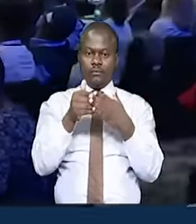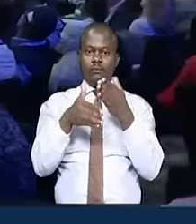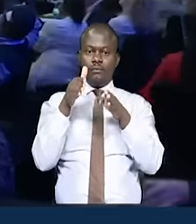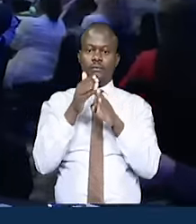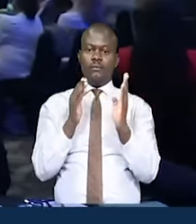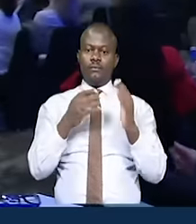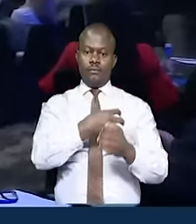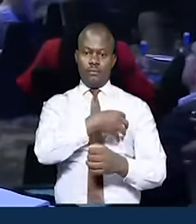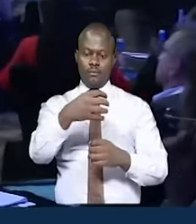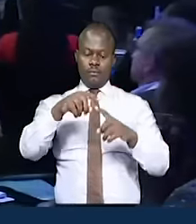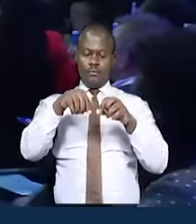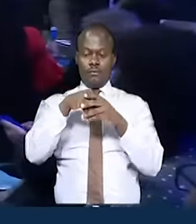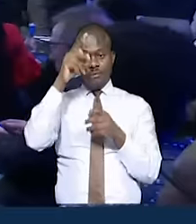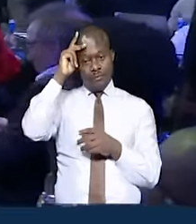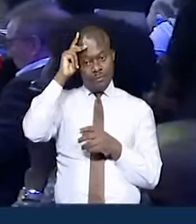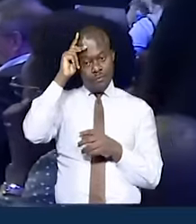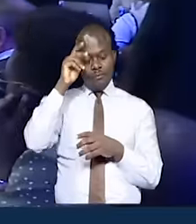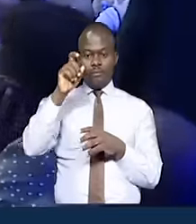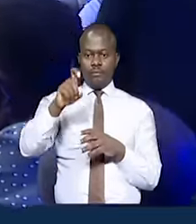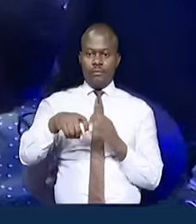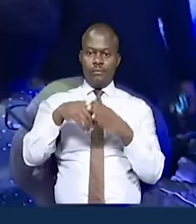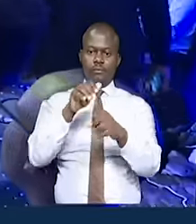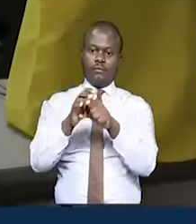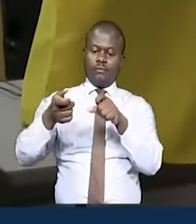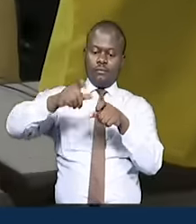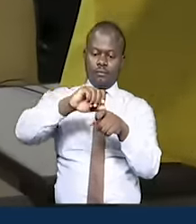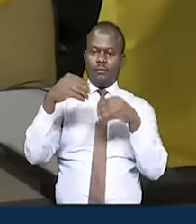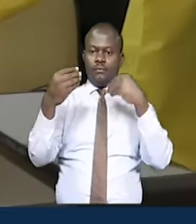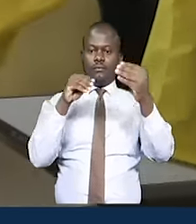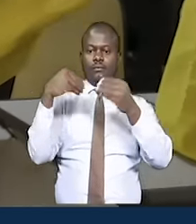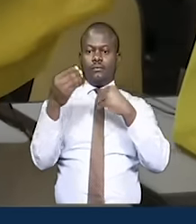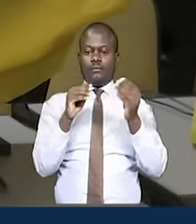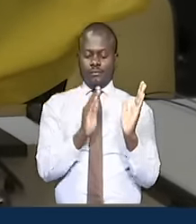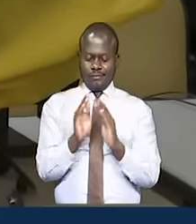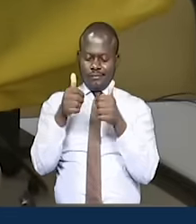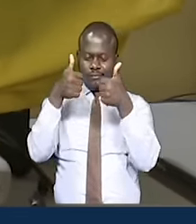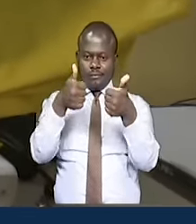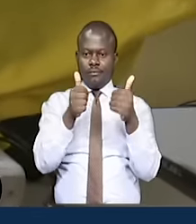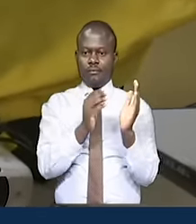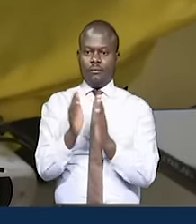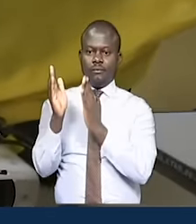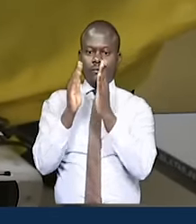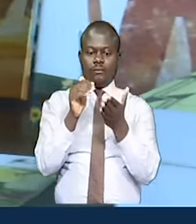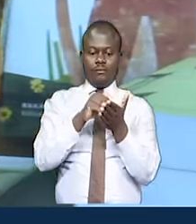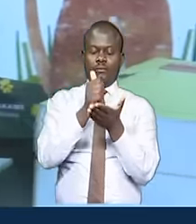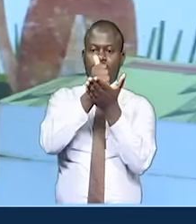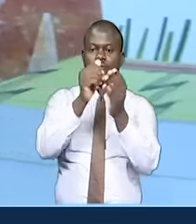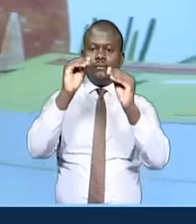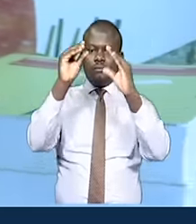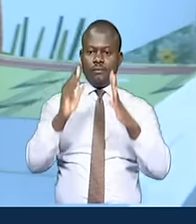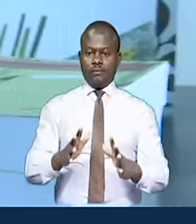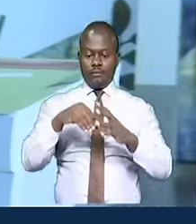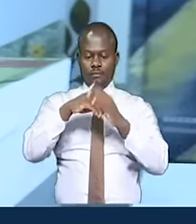hubakwa ubukungu bushingiye ku bumenyi, hakenewe kongera ibikoresho hanuzwa integanyanyigisho n'imfashanyigisho